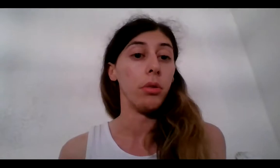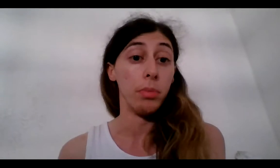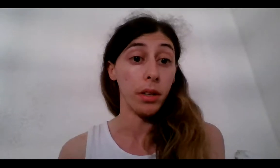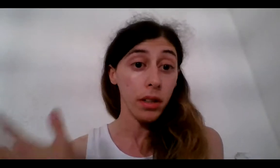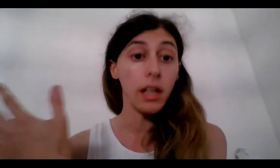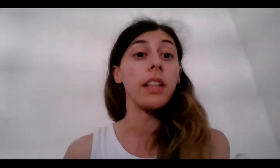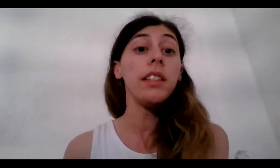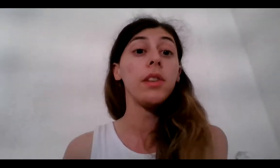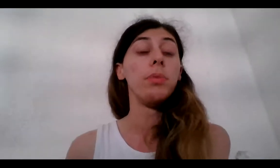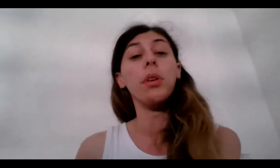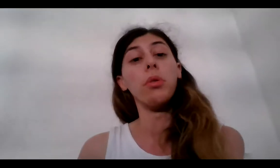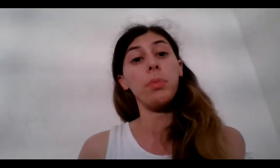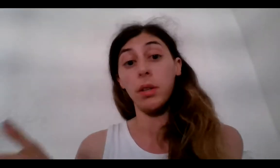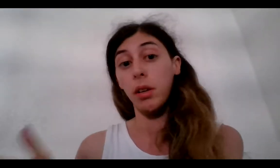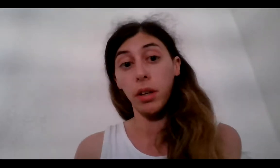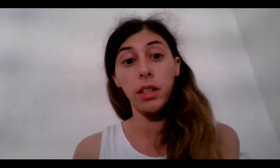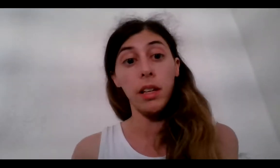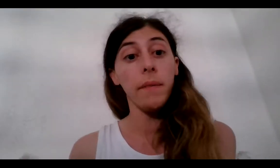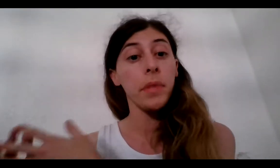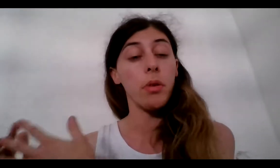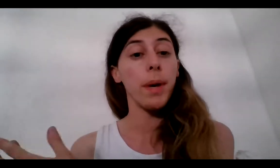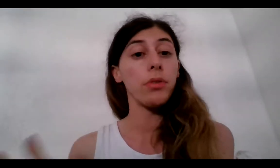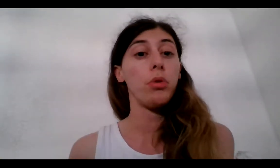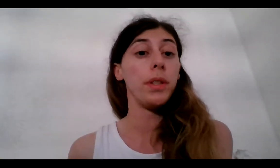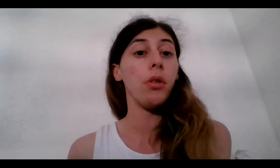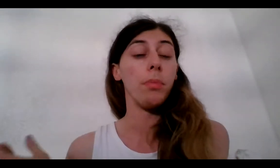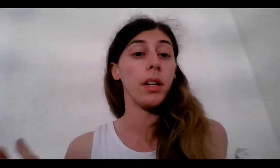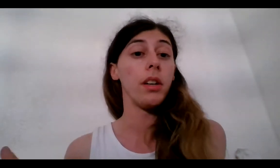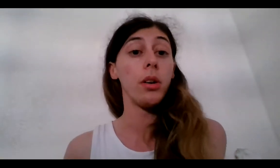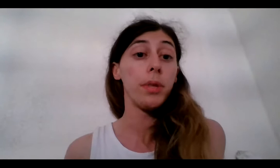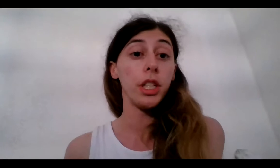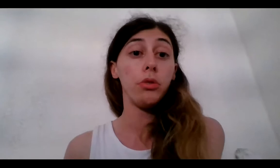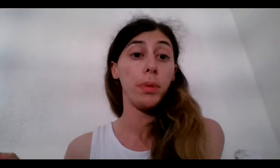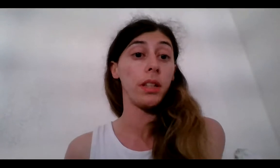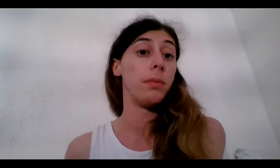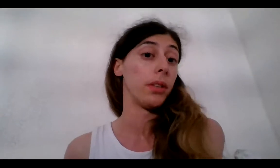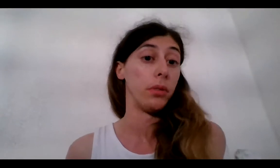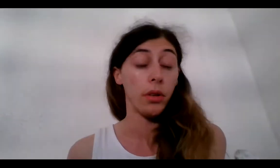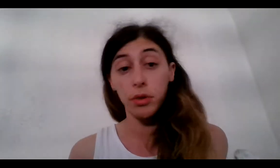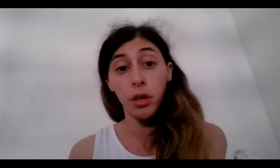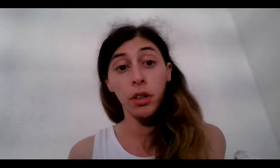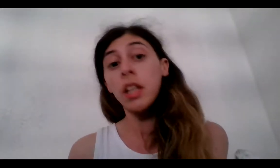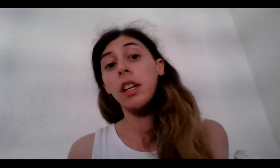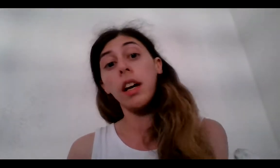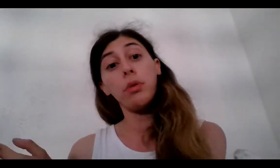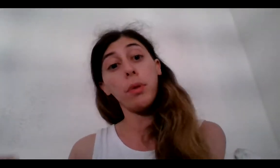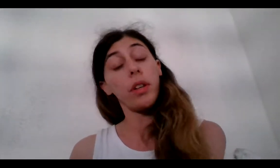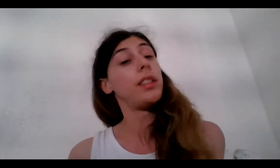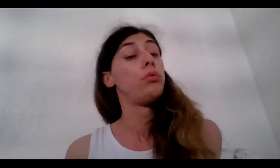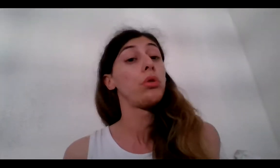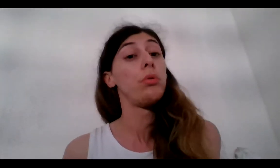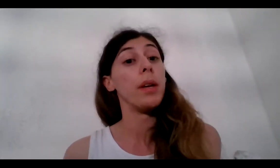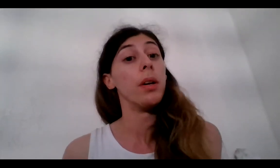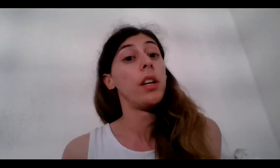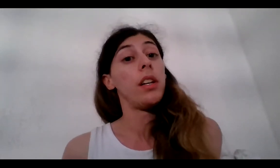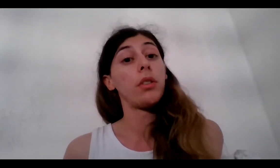l'hôpital européen, elle a quitté l'hôpital européen à l'heure qu'il est, parce que l'hôpital européen l'empêchait d'opérer des personnes transgenres. L'argument était